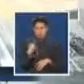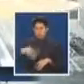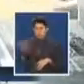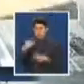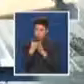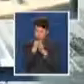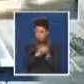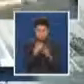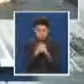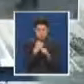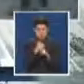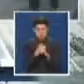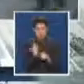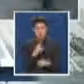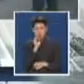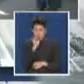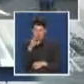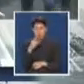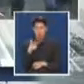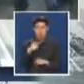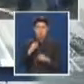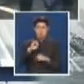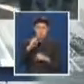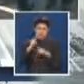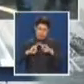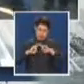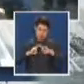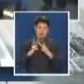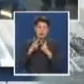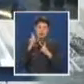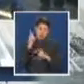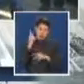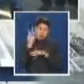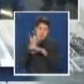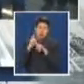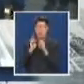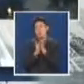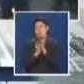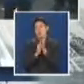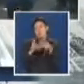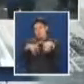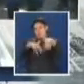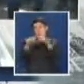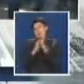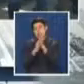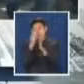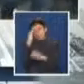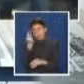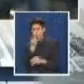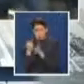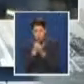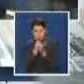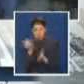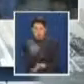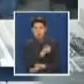แล้วก็ผมก็ต้องขอชื่นชมภาคเอกชนนะครับทั้งสื่อมวลชนทั้งองค์กรภาคประชาชนที่ตื่นตัวครั้งนี้มาก